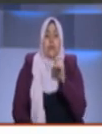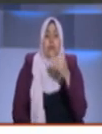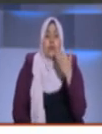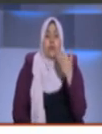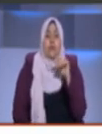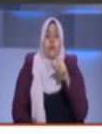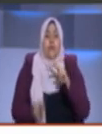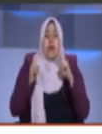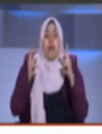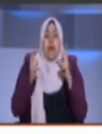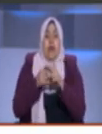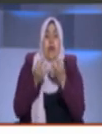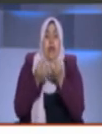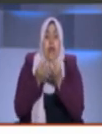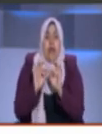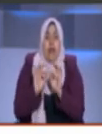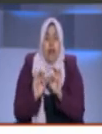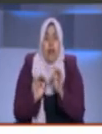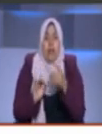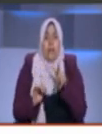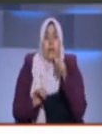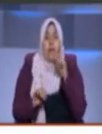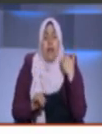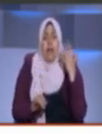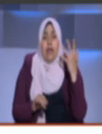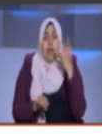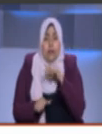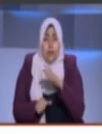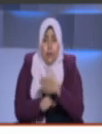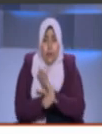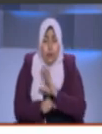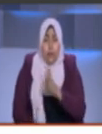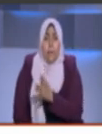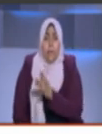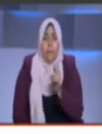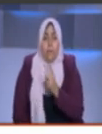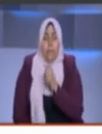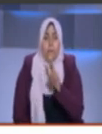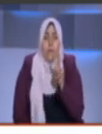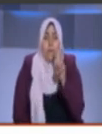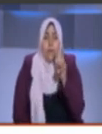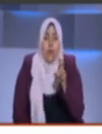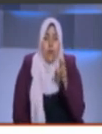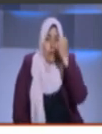2.5 مليون إصابة في مختلف دول العالم، وفيما وصل عدد الوفيات إلى أكثر من